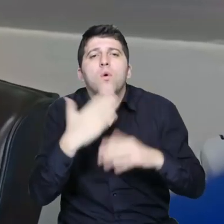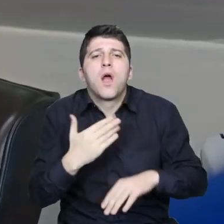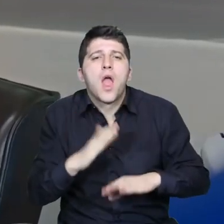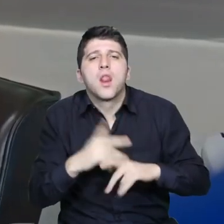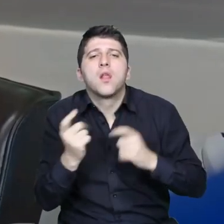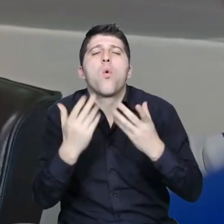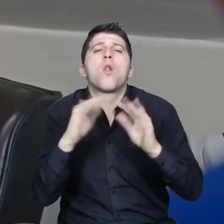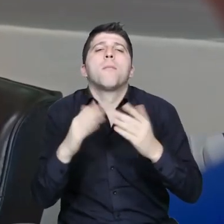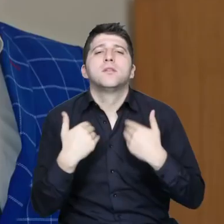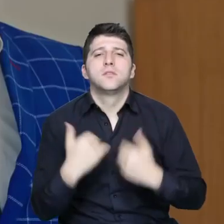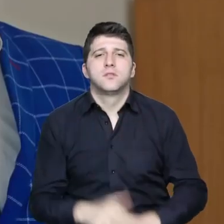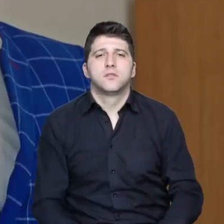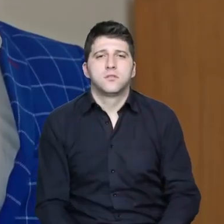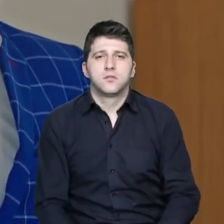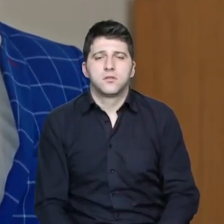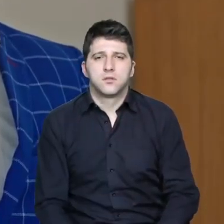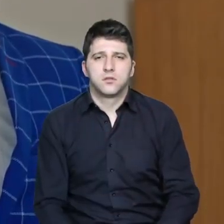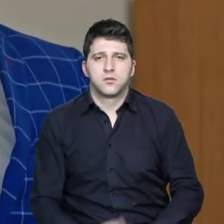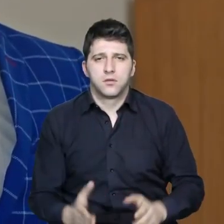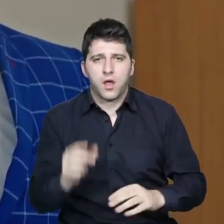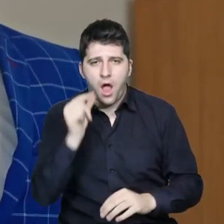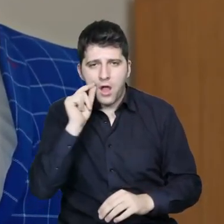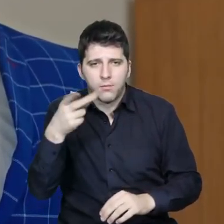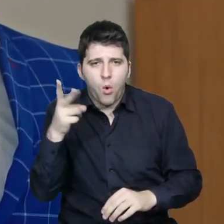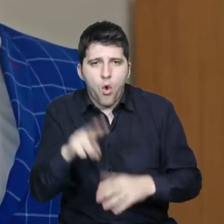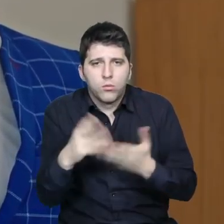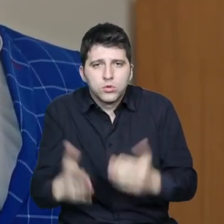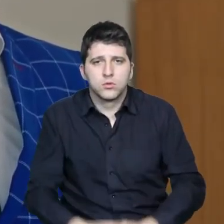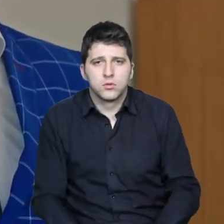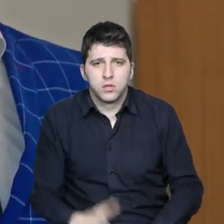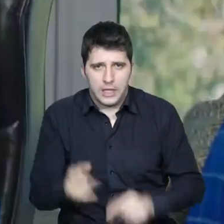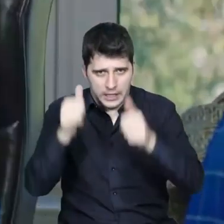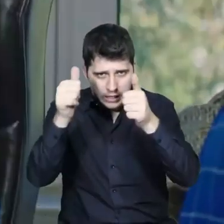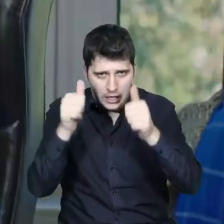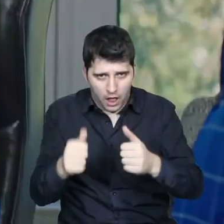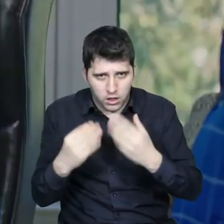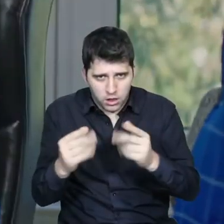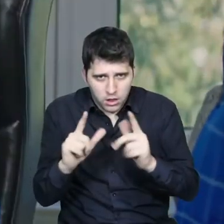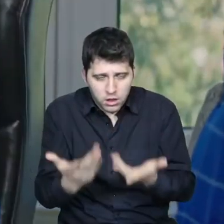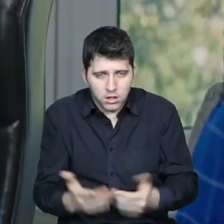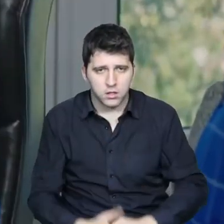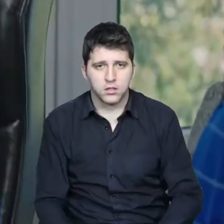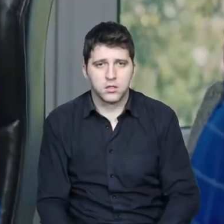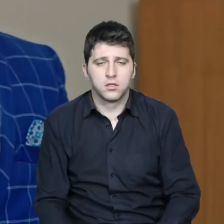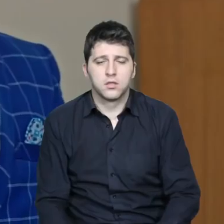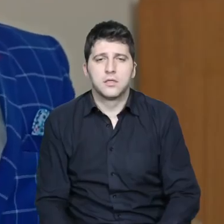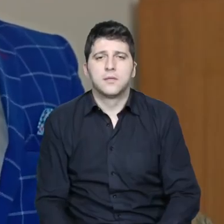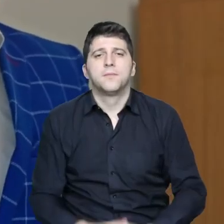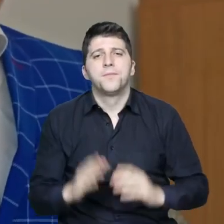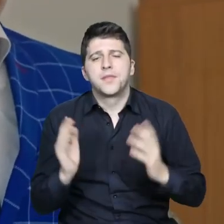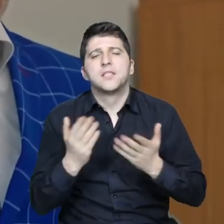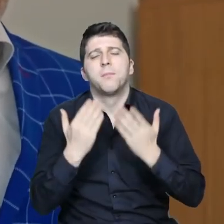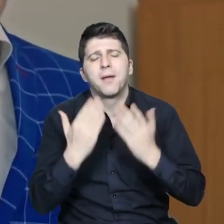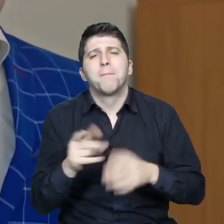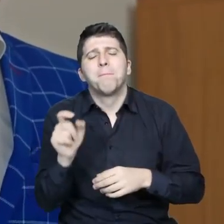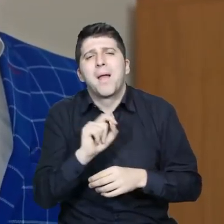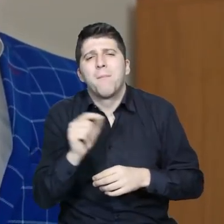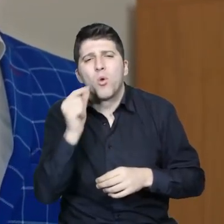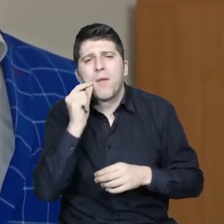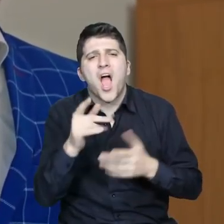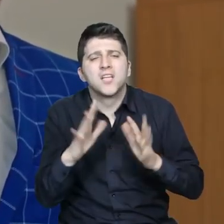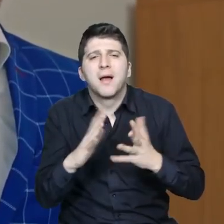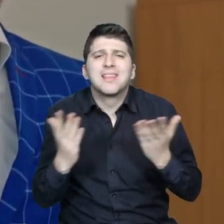gelmez. E canım adam zaten ölmüş. Bir de ilan mı versin? Neyse peki memur bey,